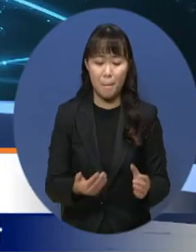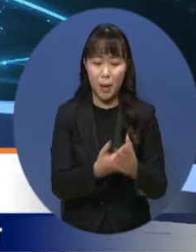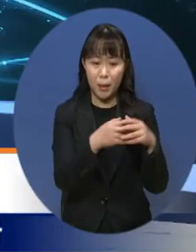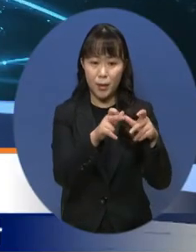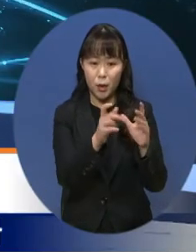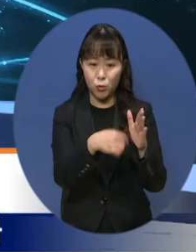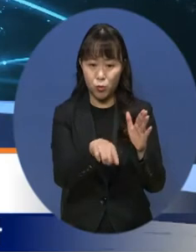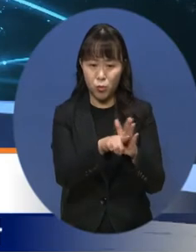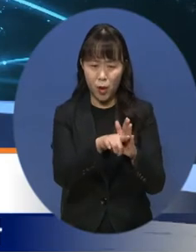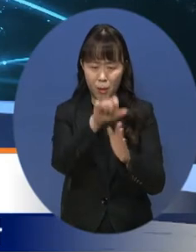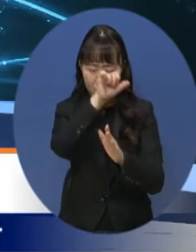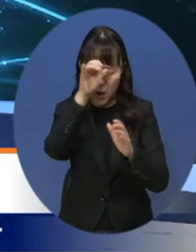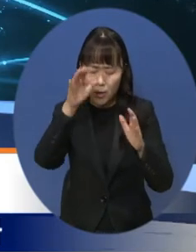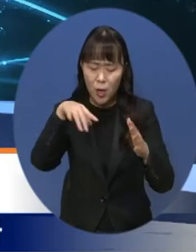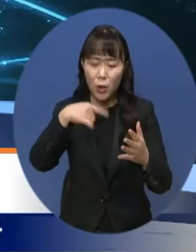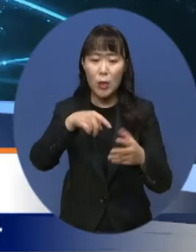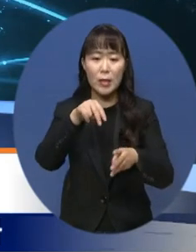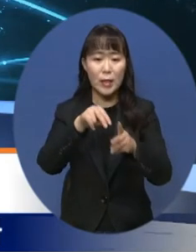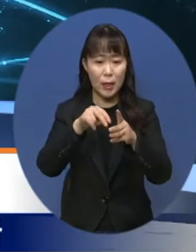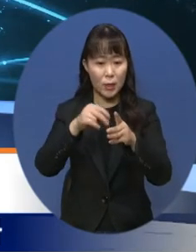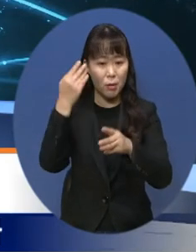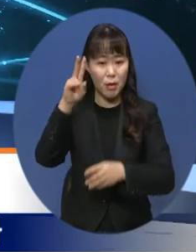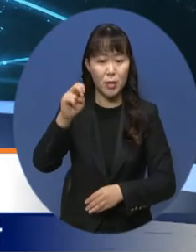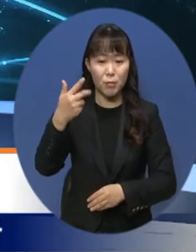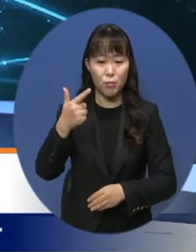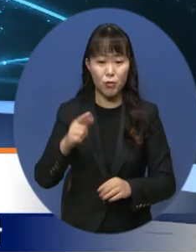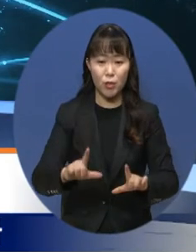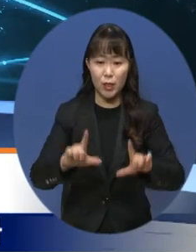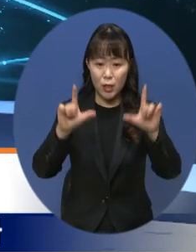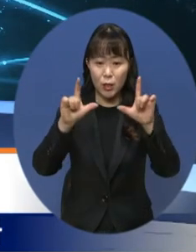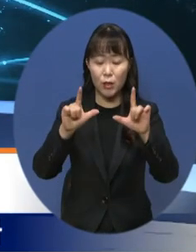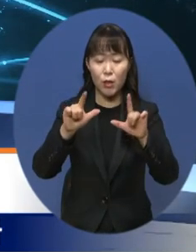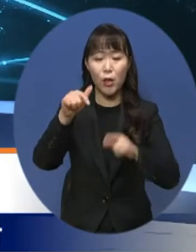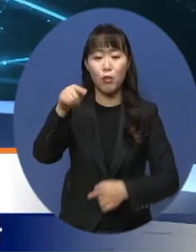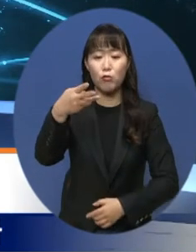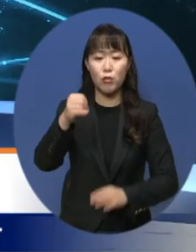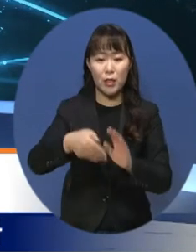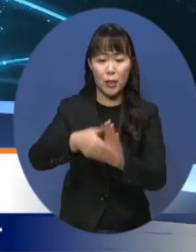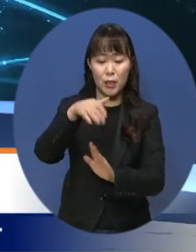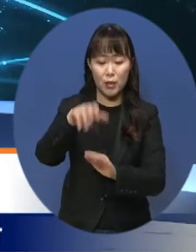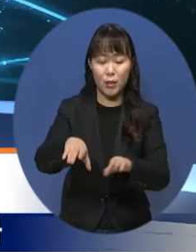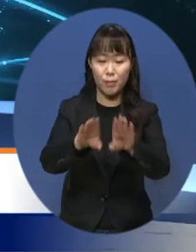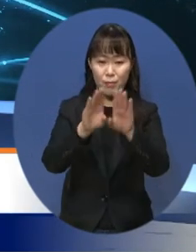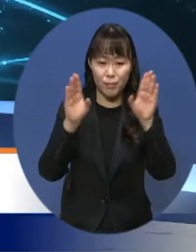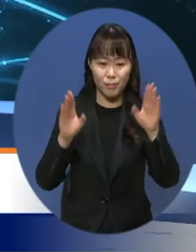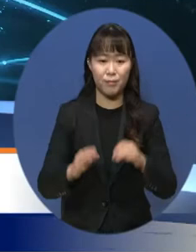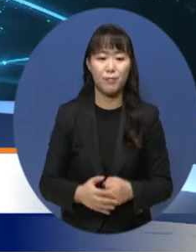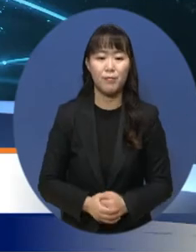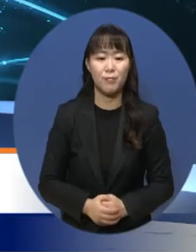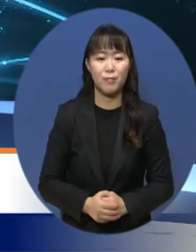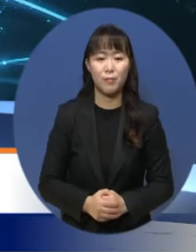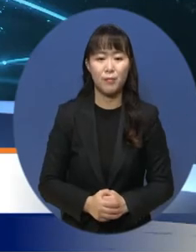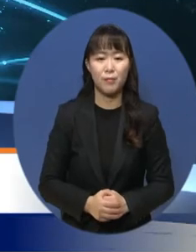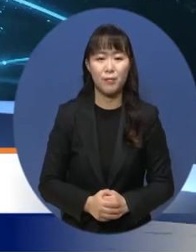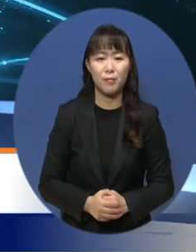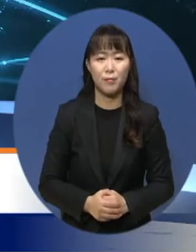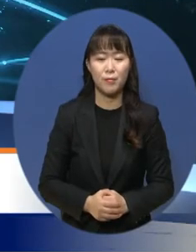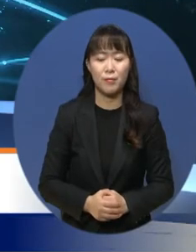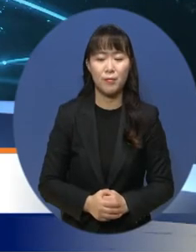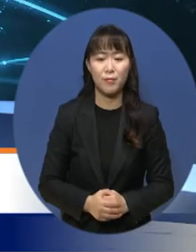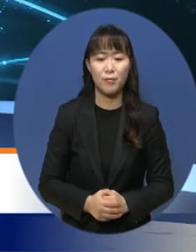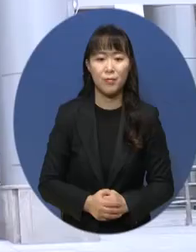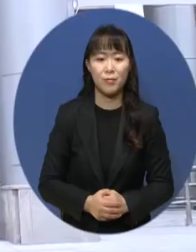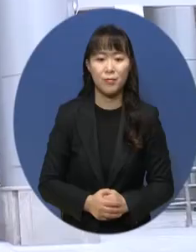발달장애인을 위한 평생교육센터가 지난 26일 구리시에 문을 열었습니다. 자세한 소식 박성용 기자가